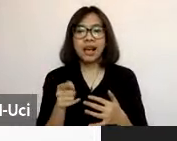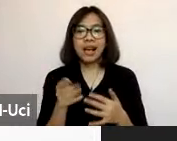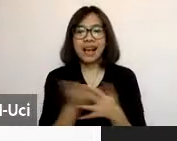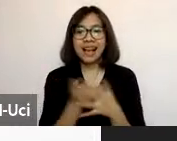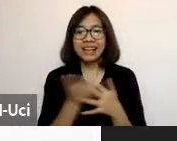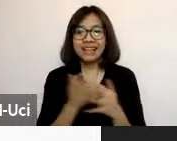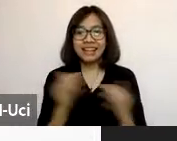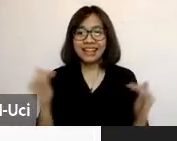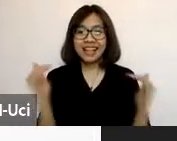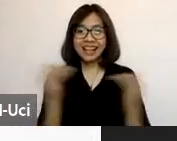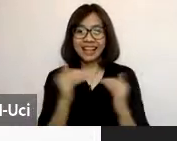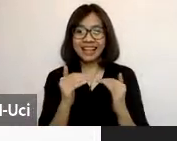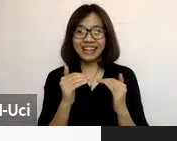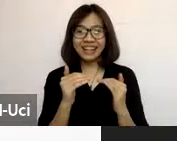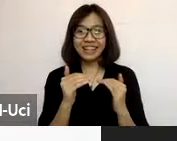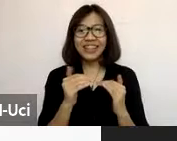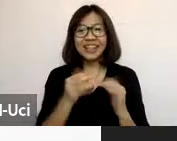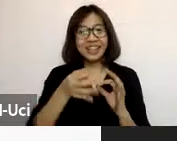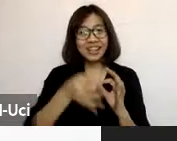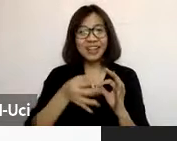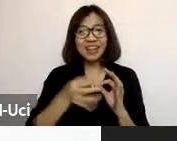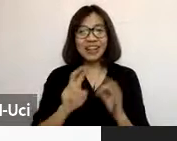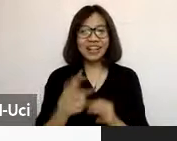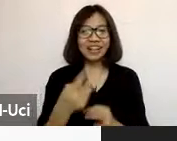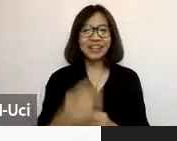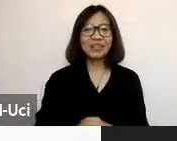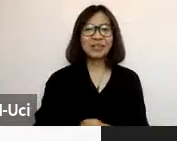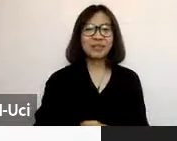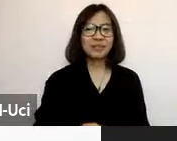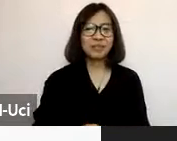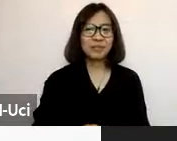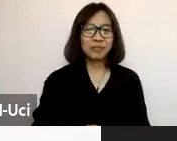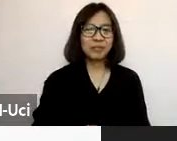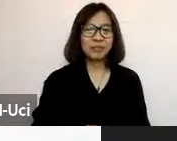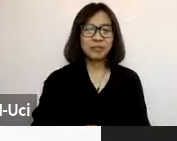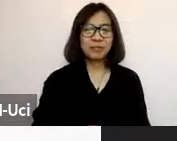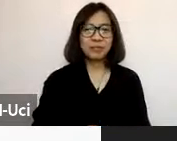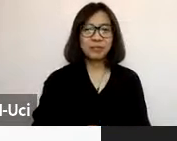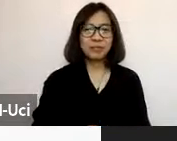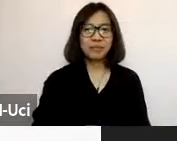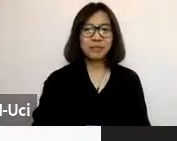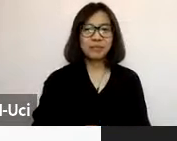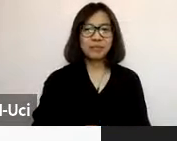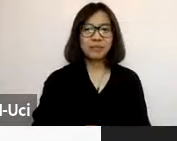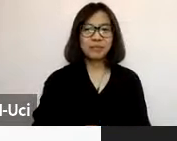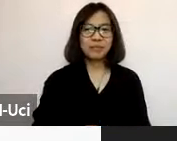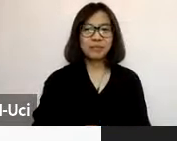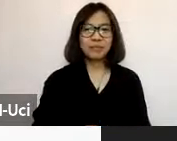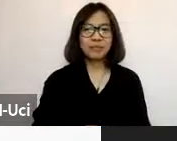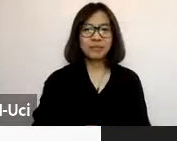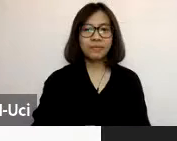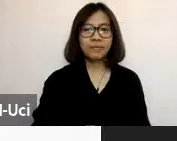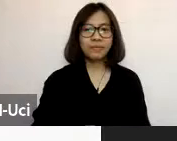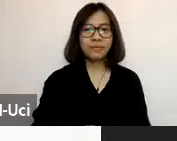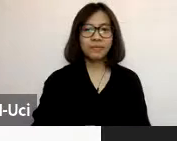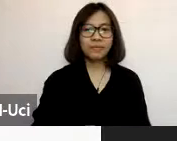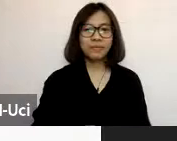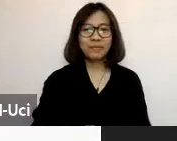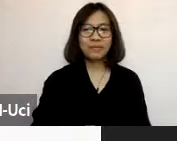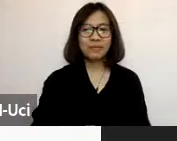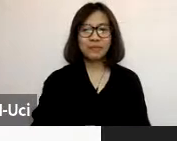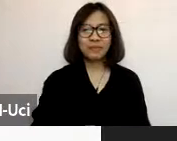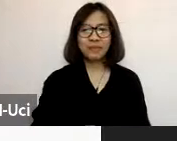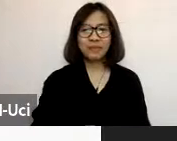yang dilakukan oleh pemerintah itu yang kedua lah kemudian yang